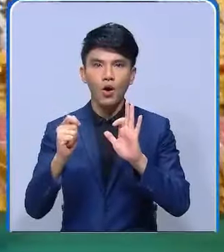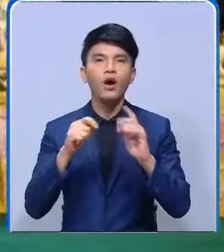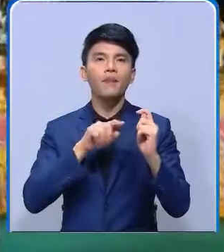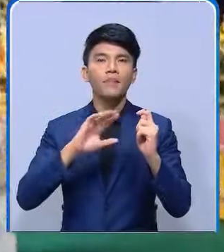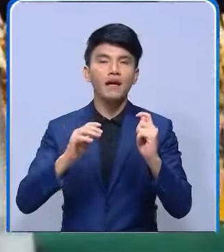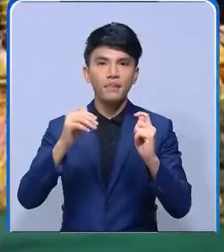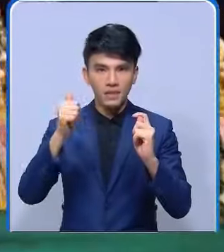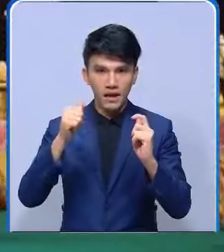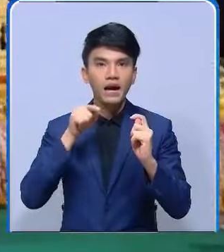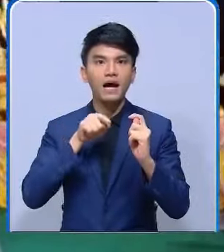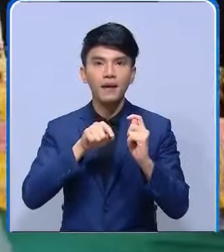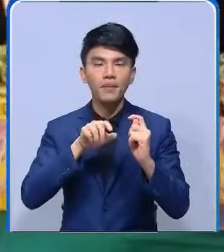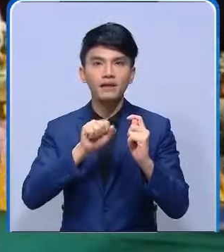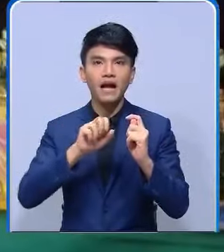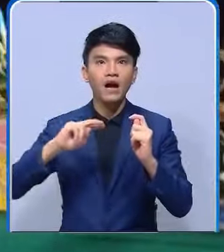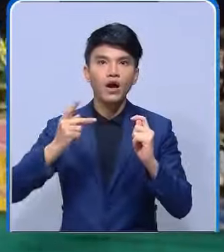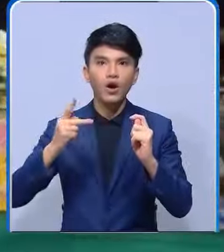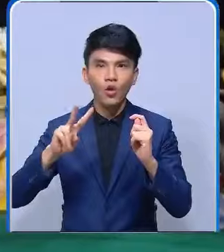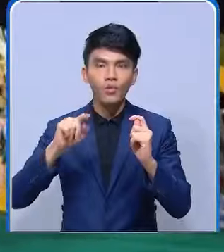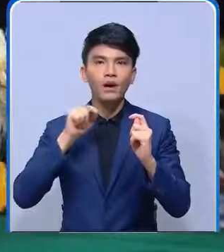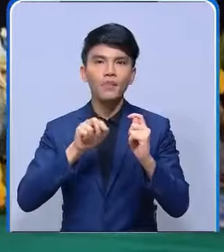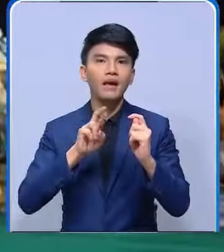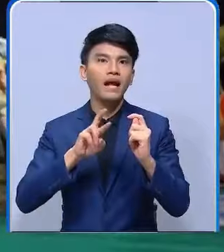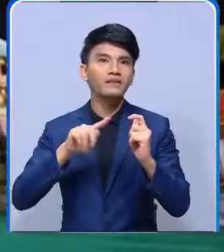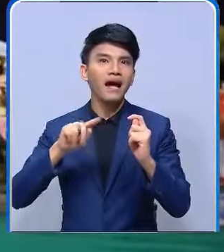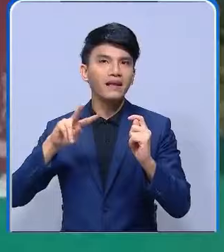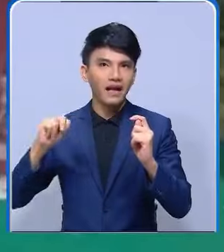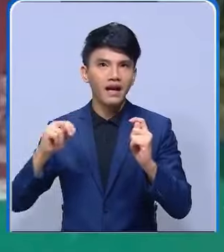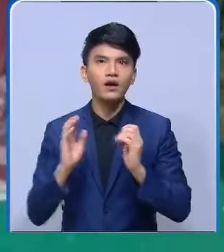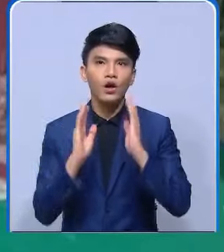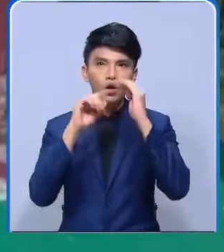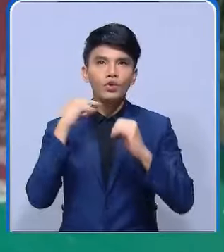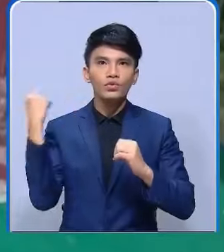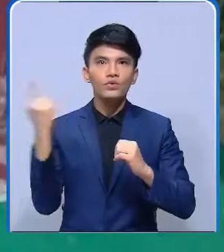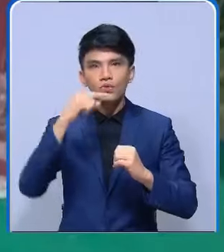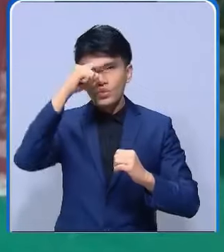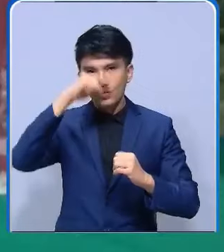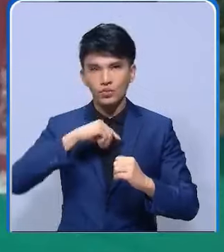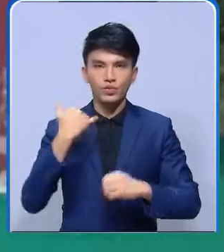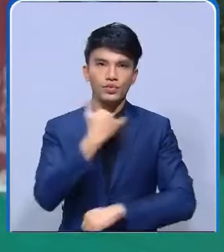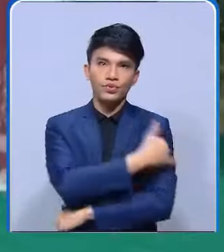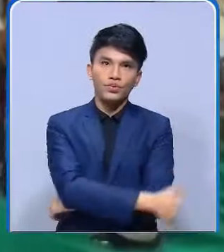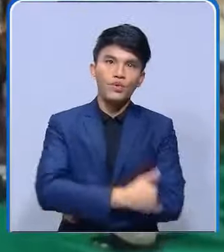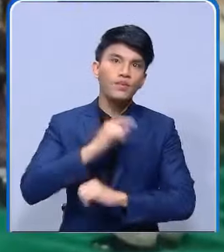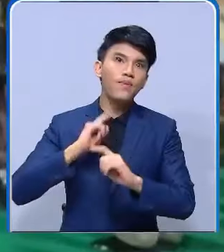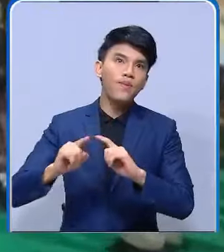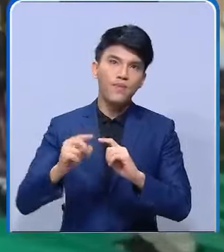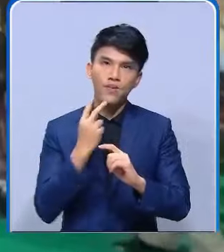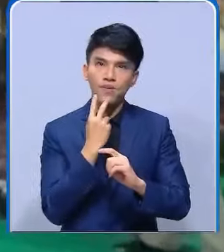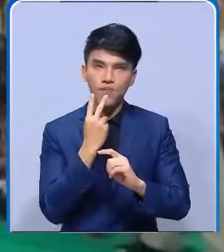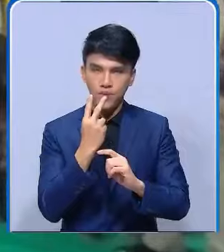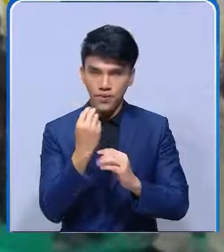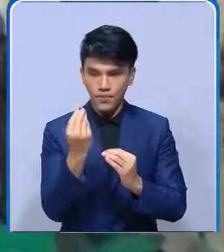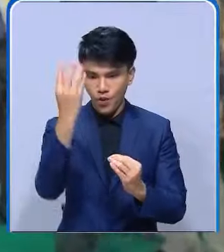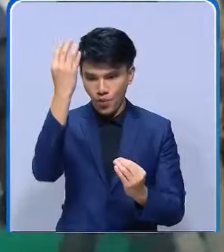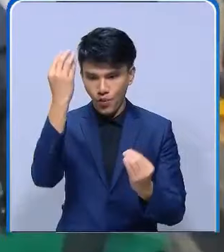องศรีเชียงใหม่อำเภอสังคมอำเภอรัตนวาปีคาดว่าก็จะมีนักท่องเที่ยวทั้งคนไทยทั้งชาวต่างชาติไปร่วมชมปรากฏการณ์บั้ง